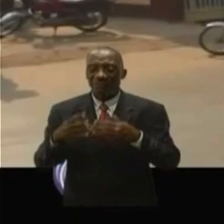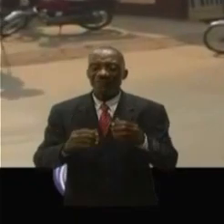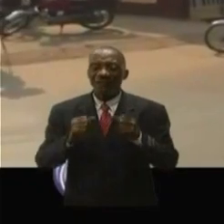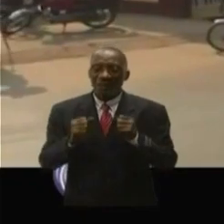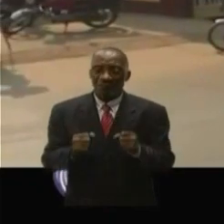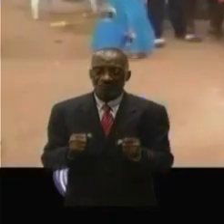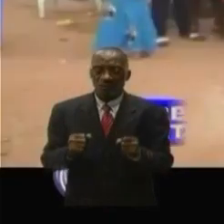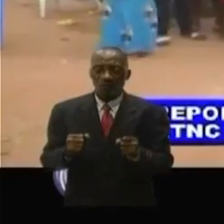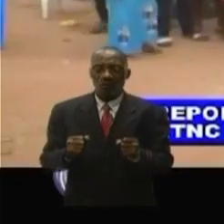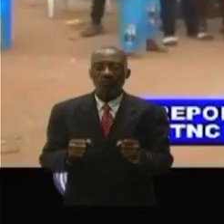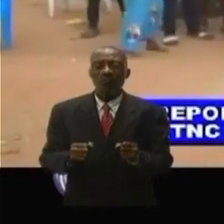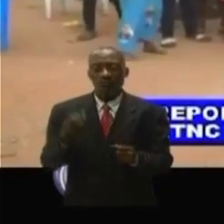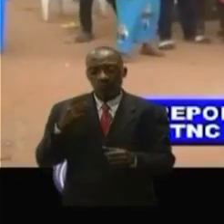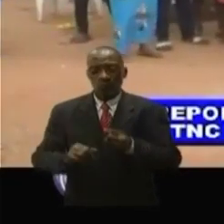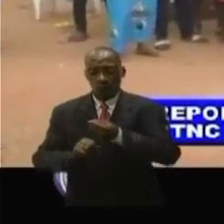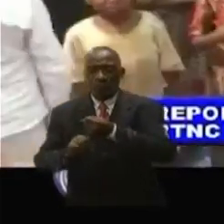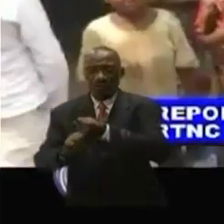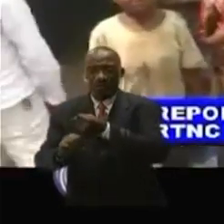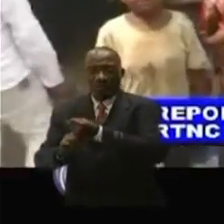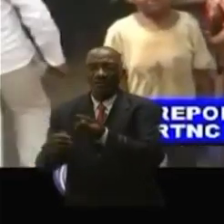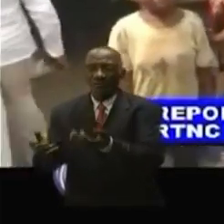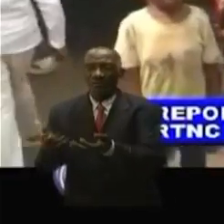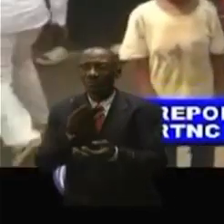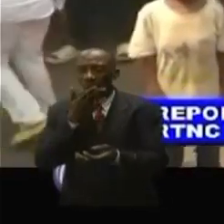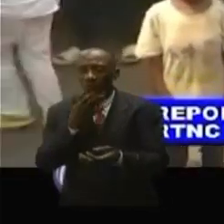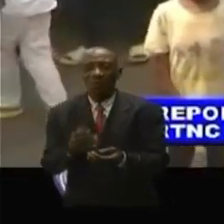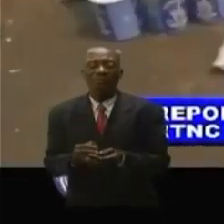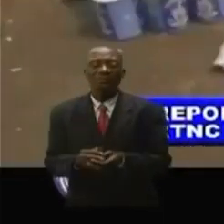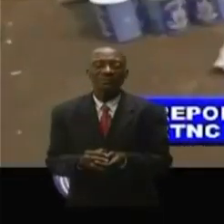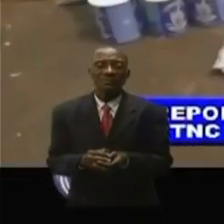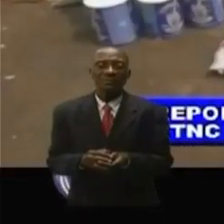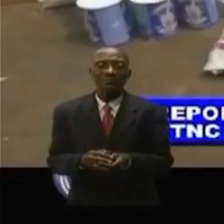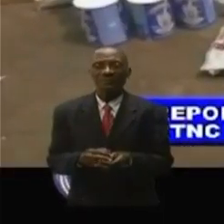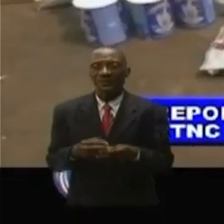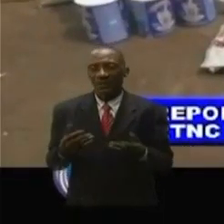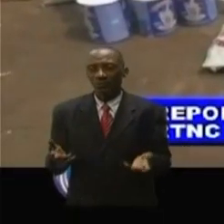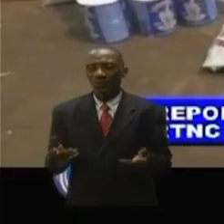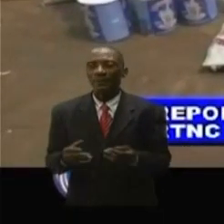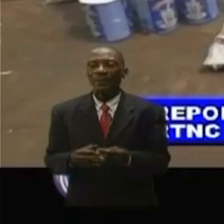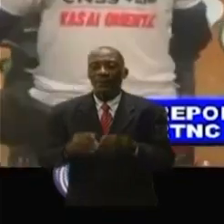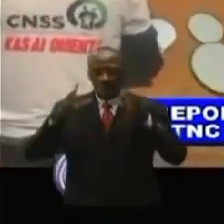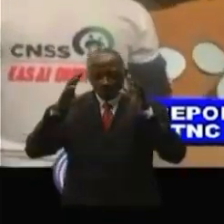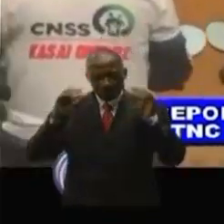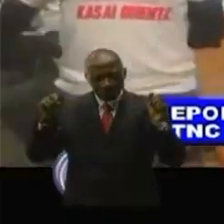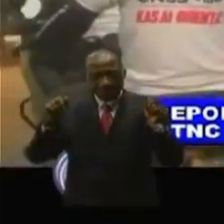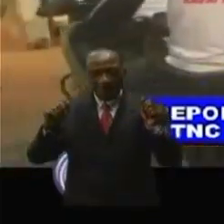d'être contredit que la CNSS est au cœur de la population vulnérable de la RDC.